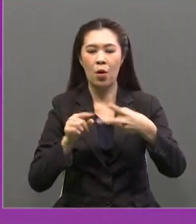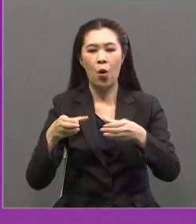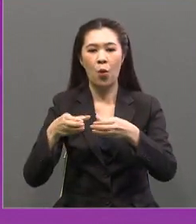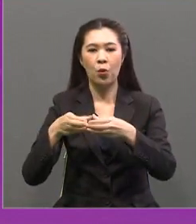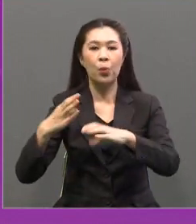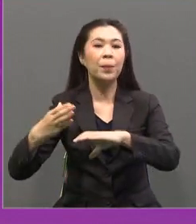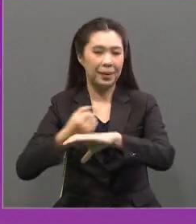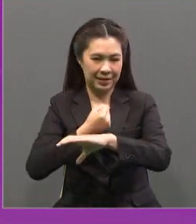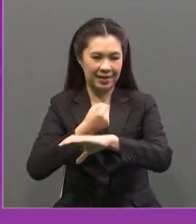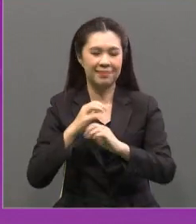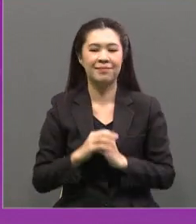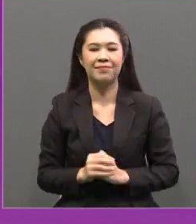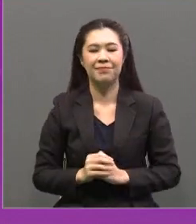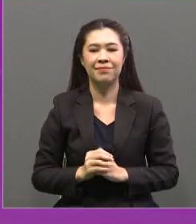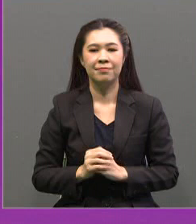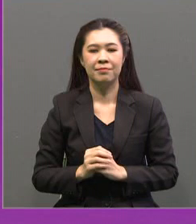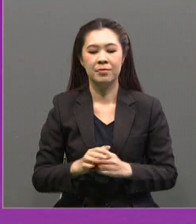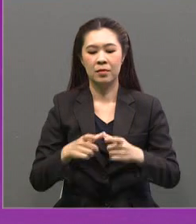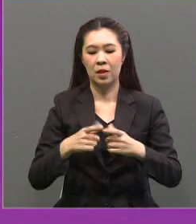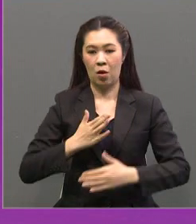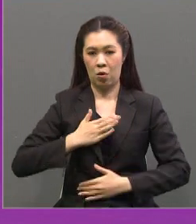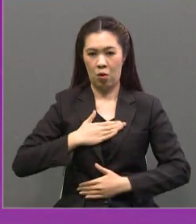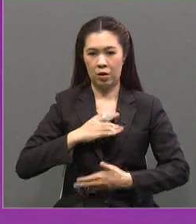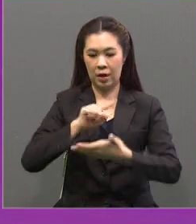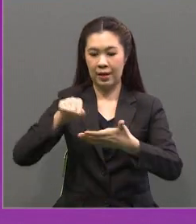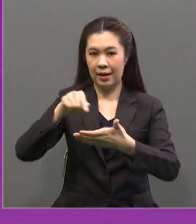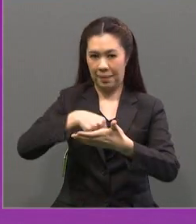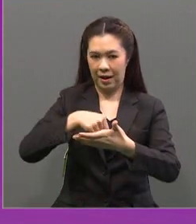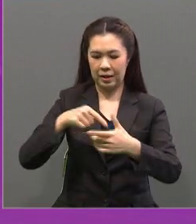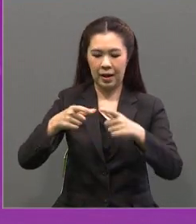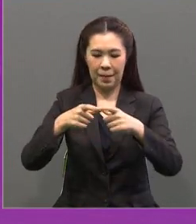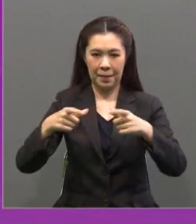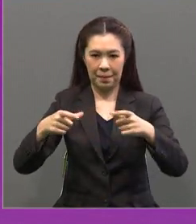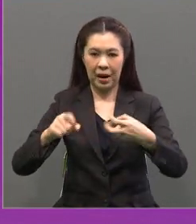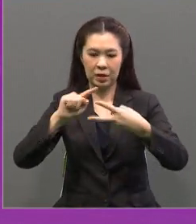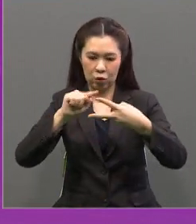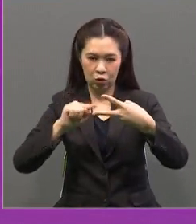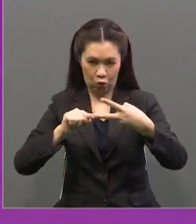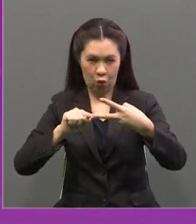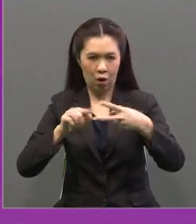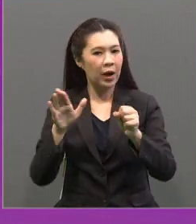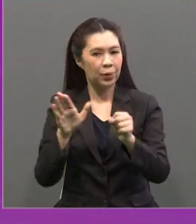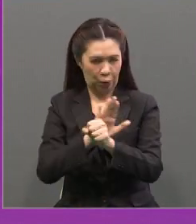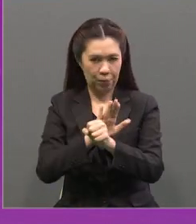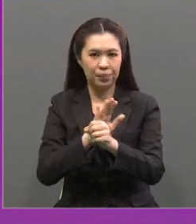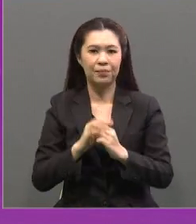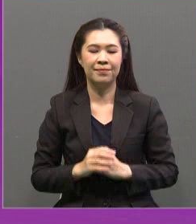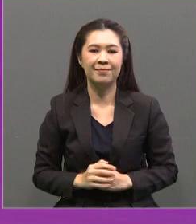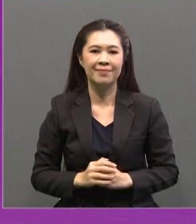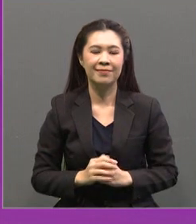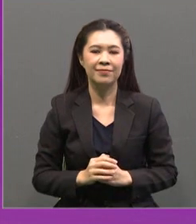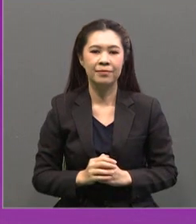บัญชีรายชื่อครับโดยผู้ลงคะแนนคะแนนเสียงเนี่ยก็จะต้องการกระบะบัตรเลือกตั้งทั้ง 2ใบในคูหาเลือกตั้งนะครับ